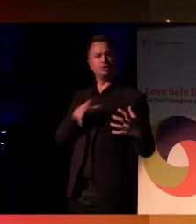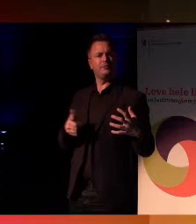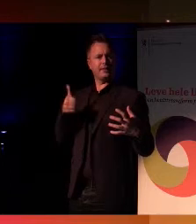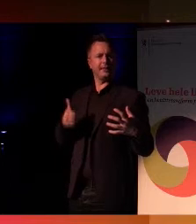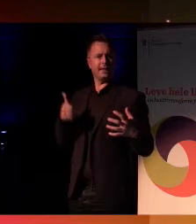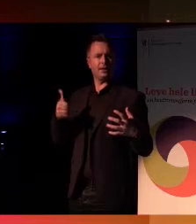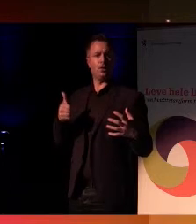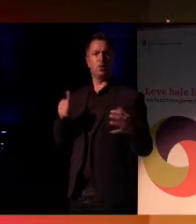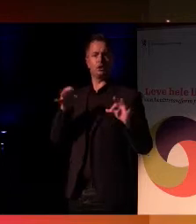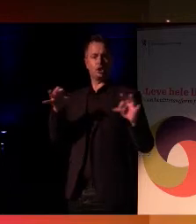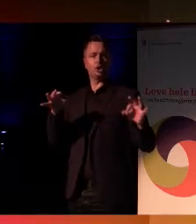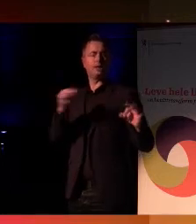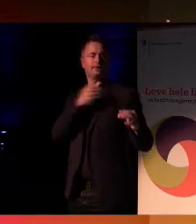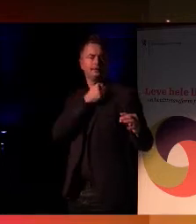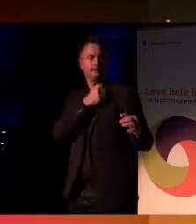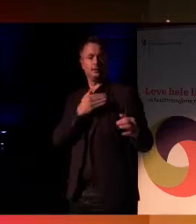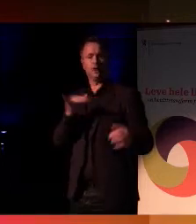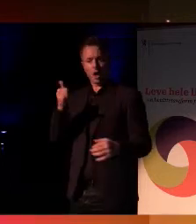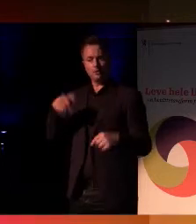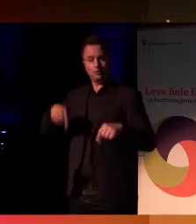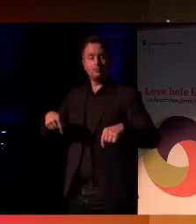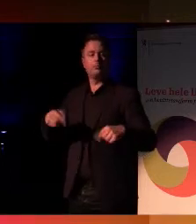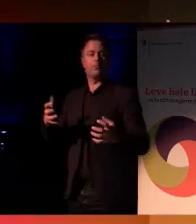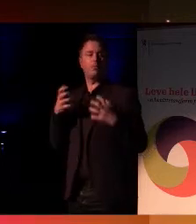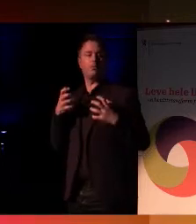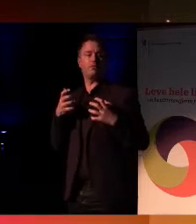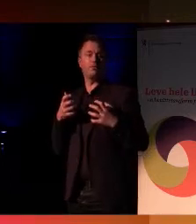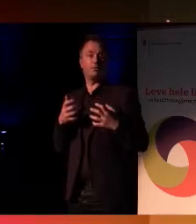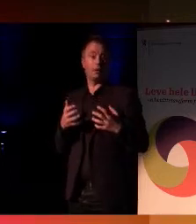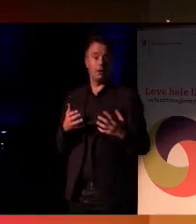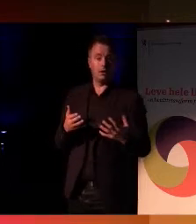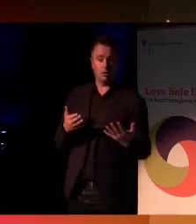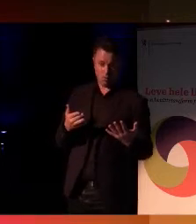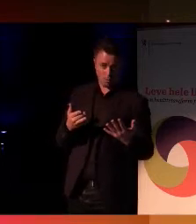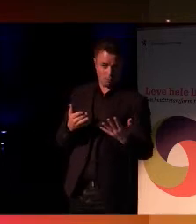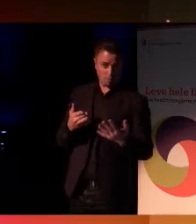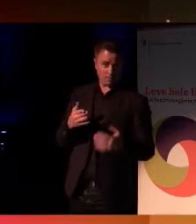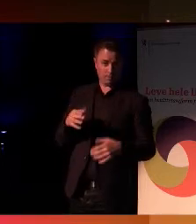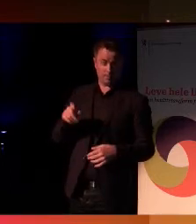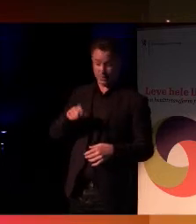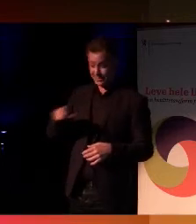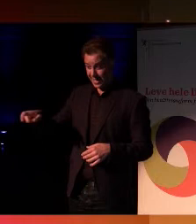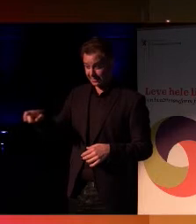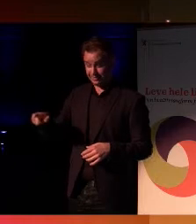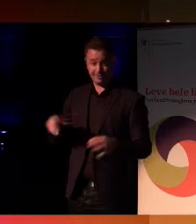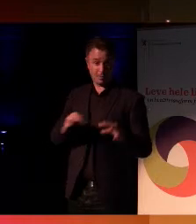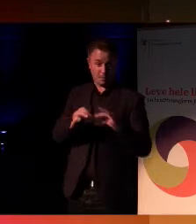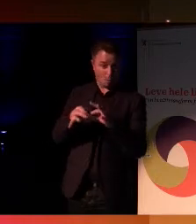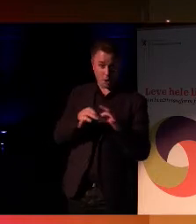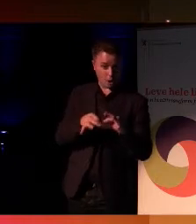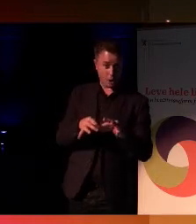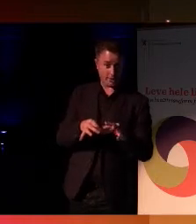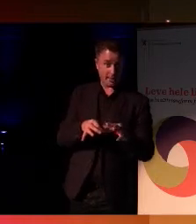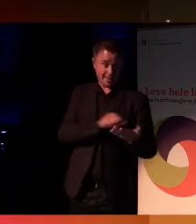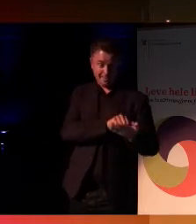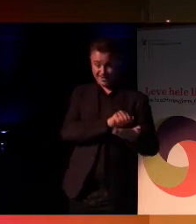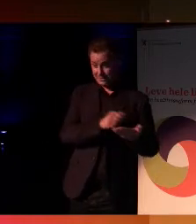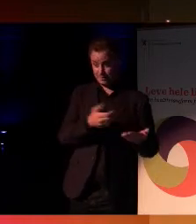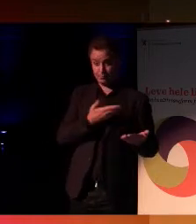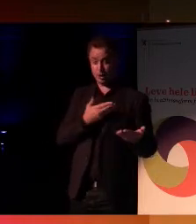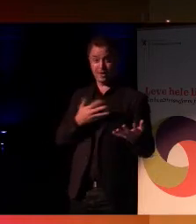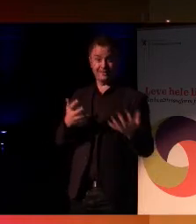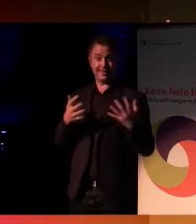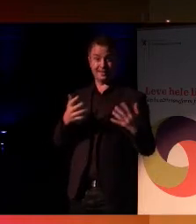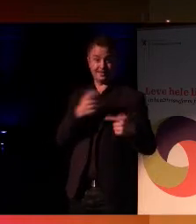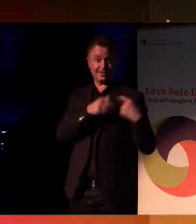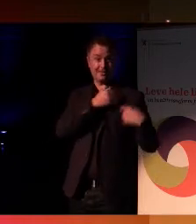oss at det var et behov. Vi har også fått stor interesse både fra pasienter og pårørende, og fra pressen, men også i